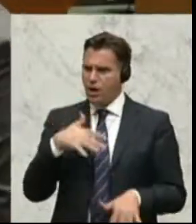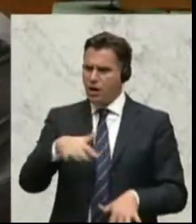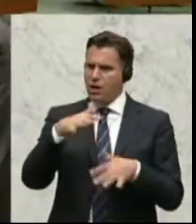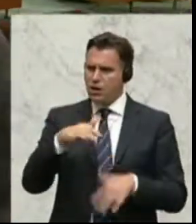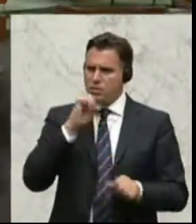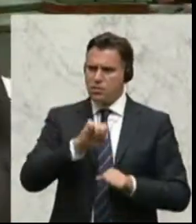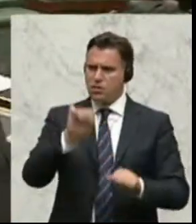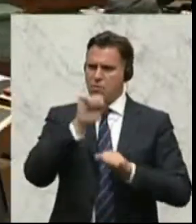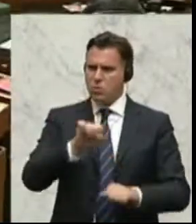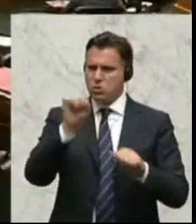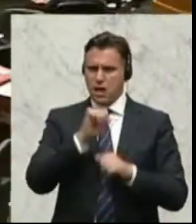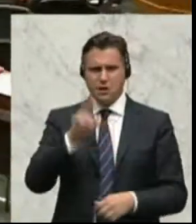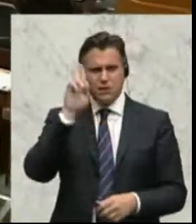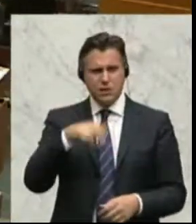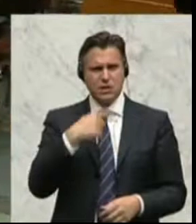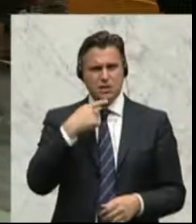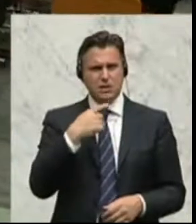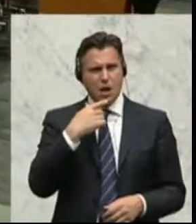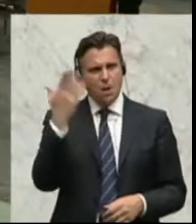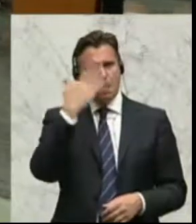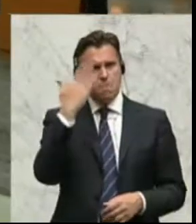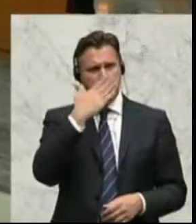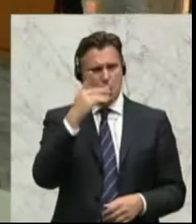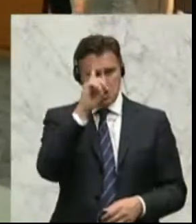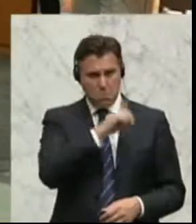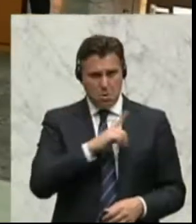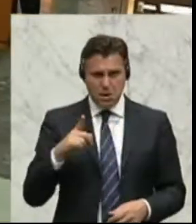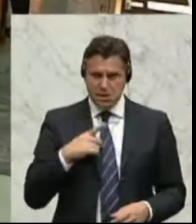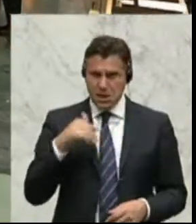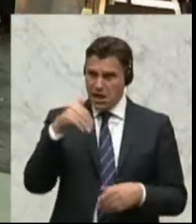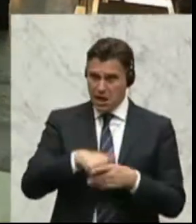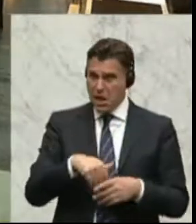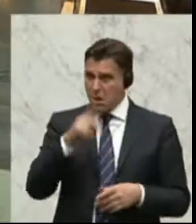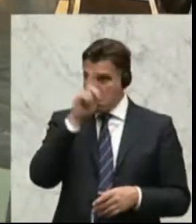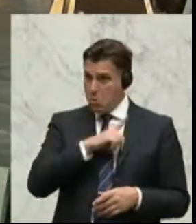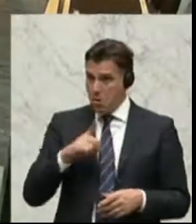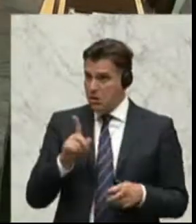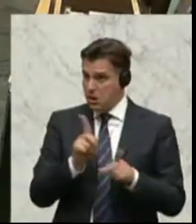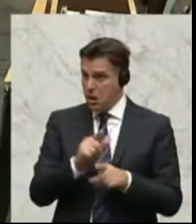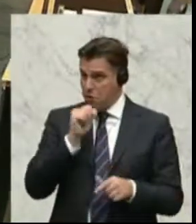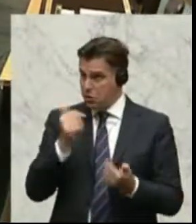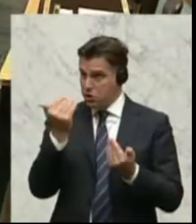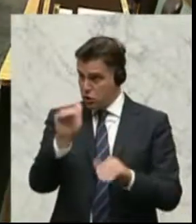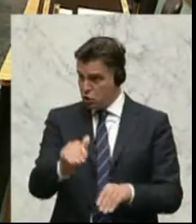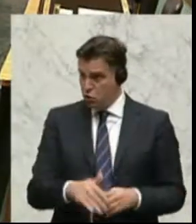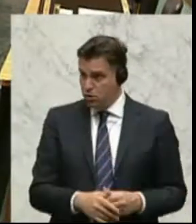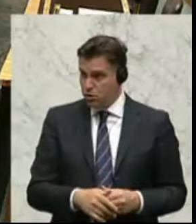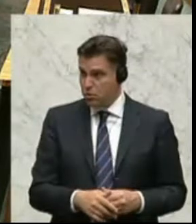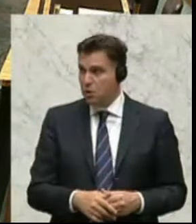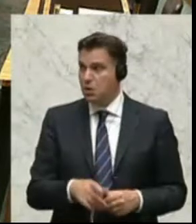alle geschrien, blöde Polizei, sind die auch nicht geschützt? Und da musste ich wieder passen und bin wieder